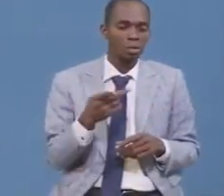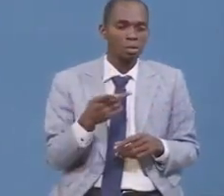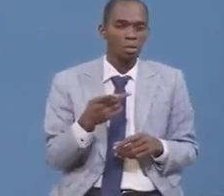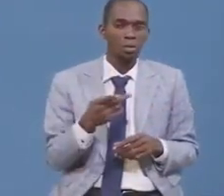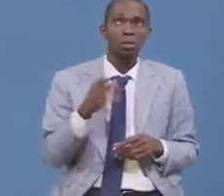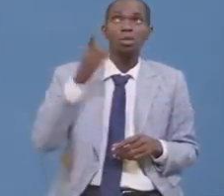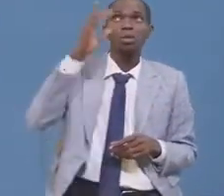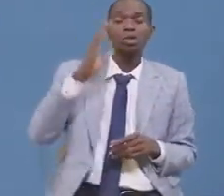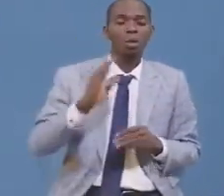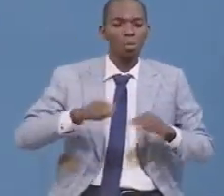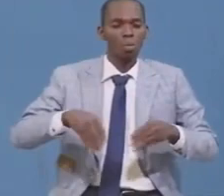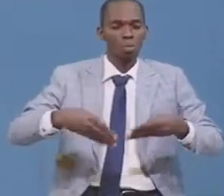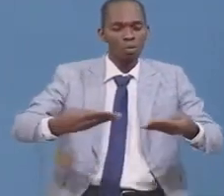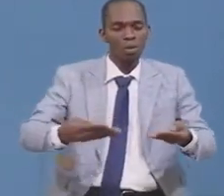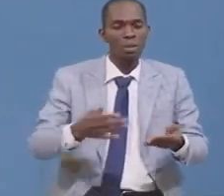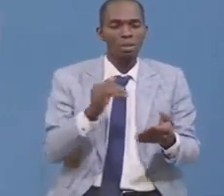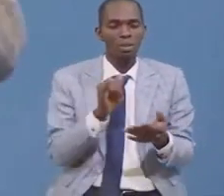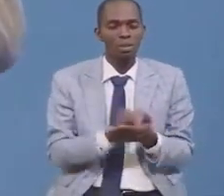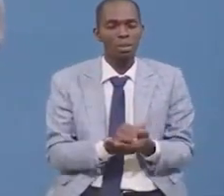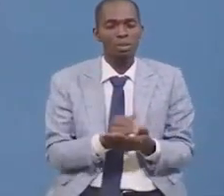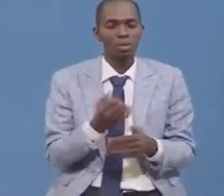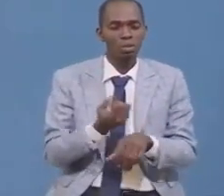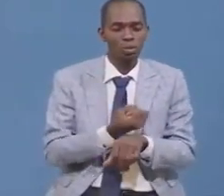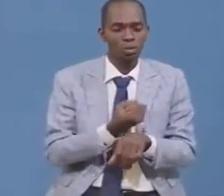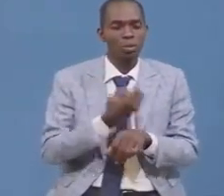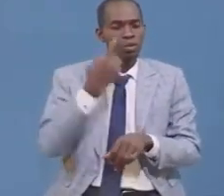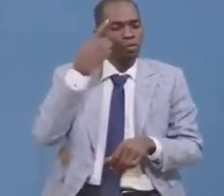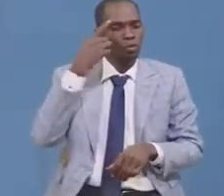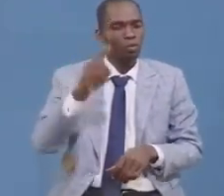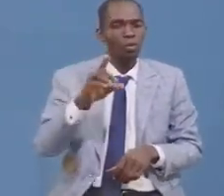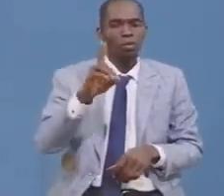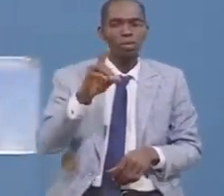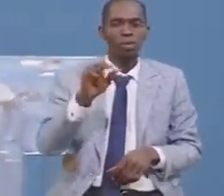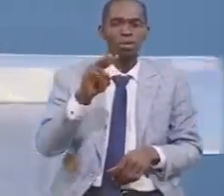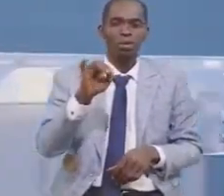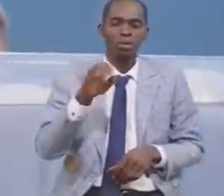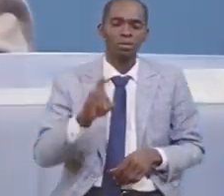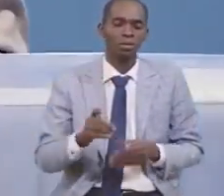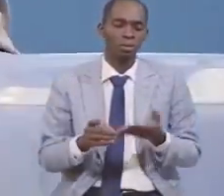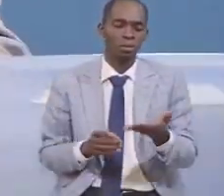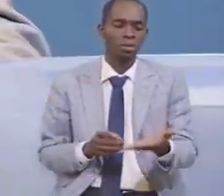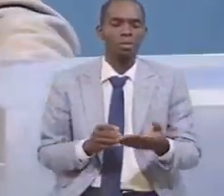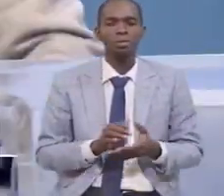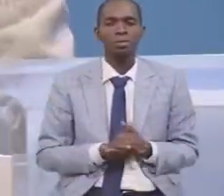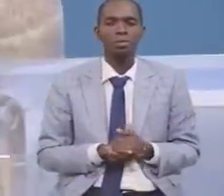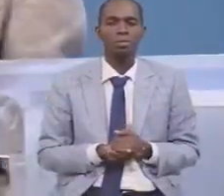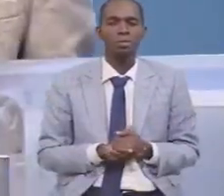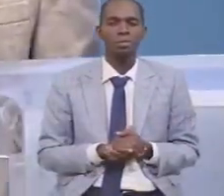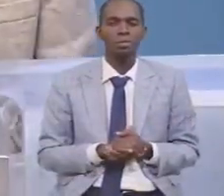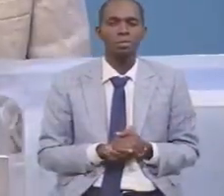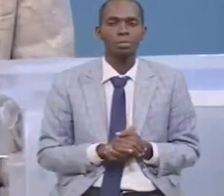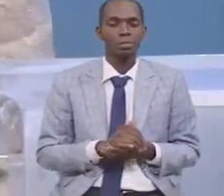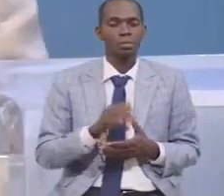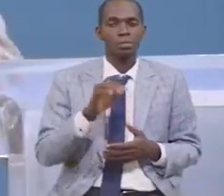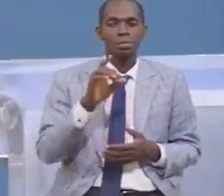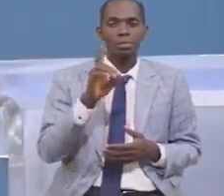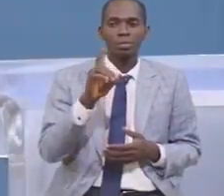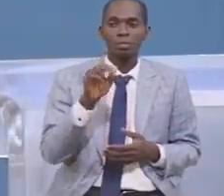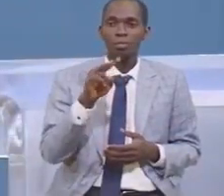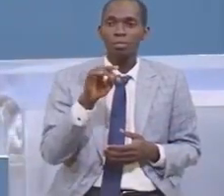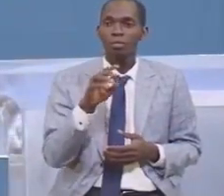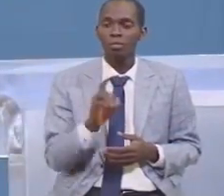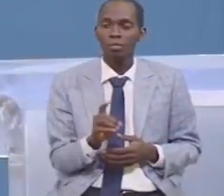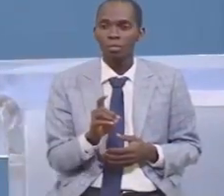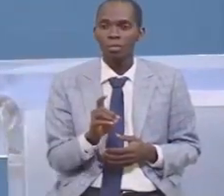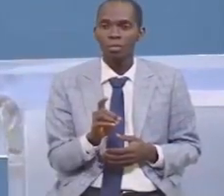God provided them for him. దేవుడే దావీదుకు 5 గులకరాళ్ళు అనుగ్రహించారు. David, దావీదు,